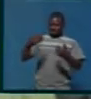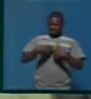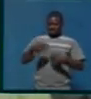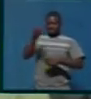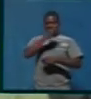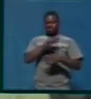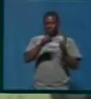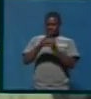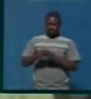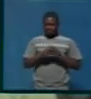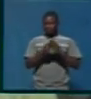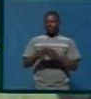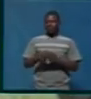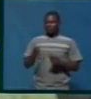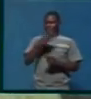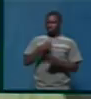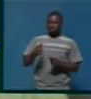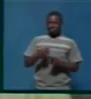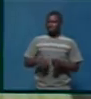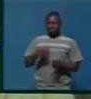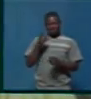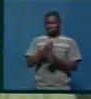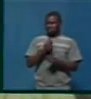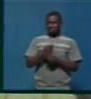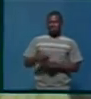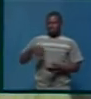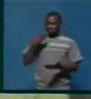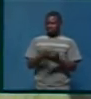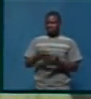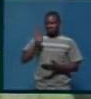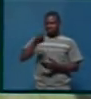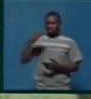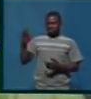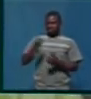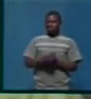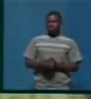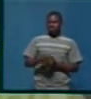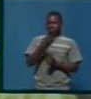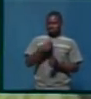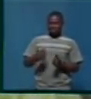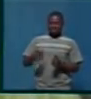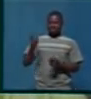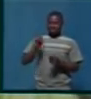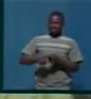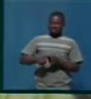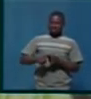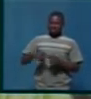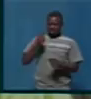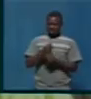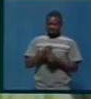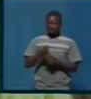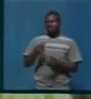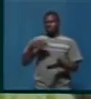des dispositions fiscales applicables au Burkina Faso et par ailleurs a procédé dans le cadre donc de cette codification à